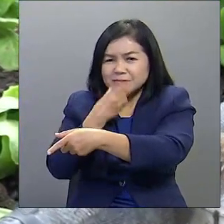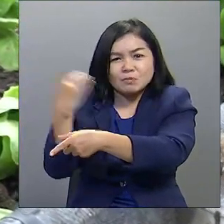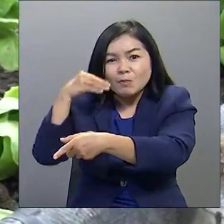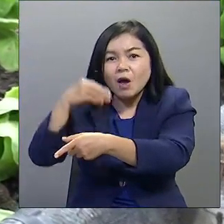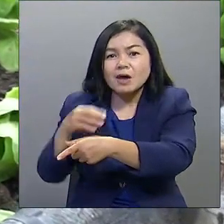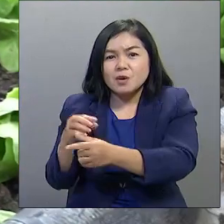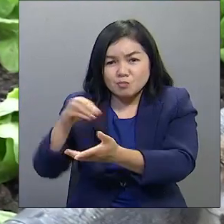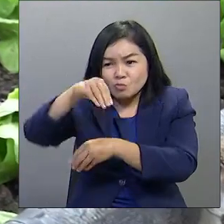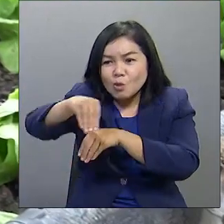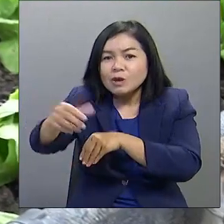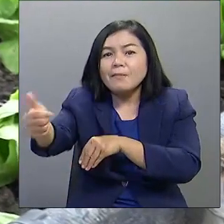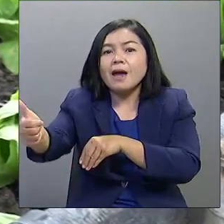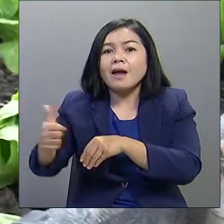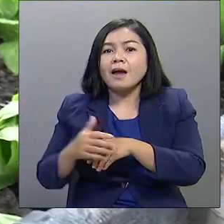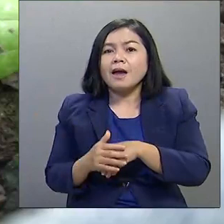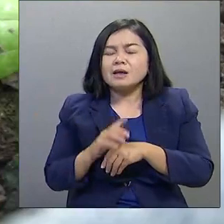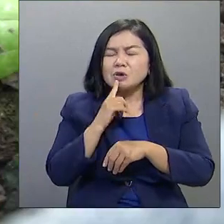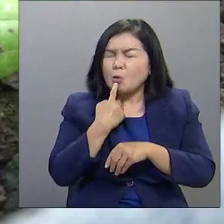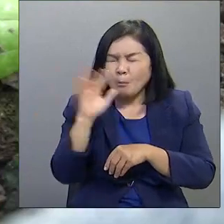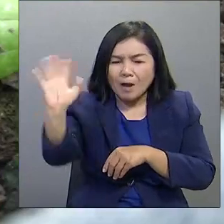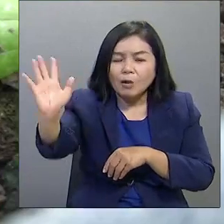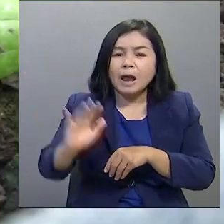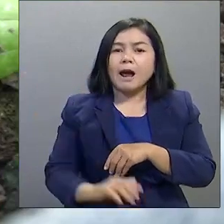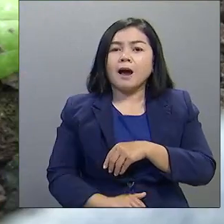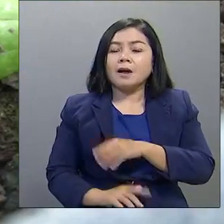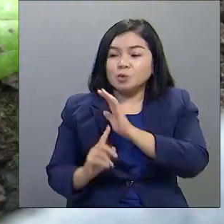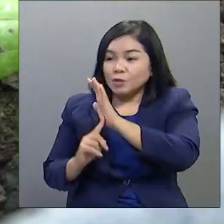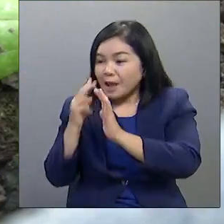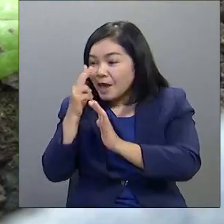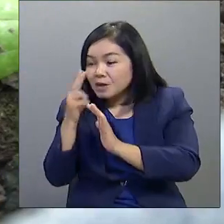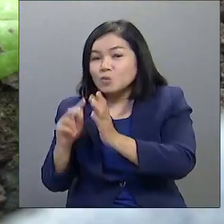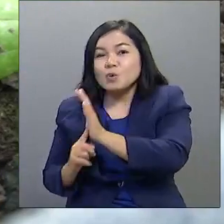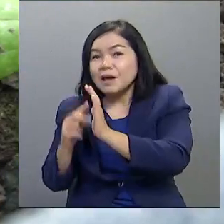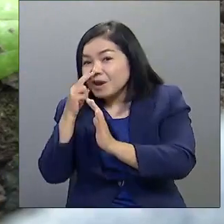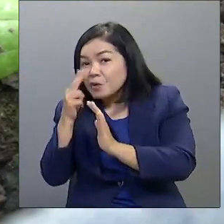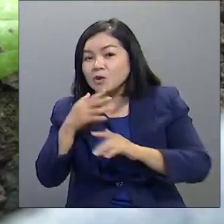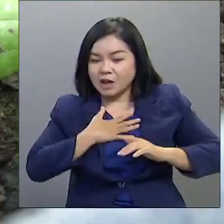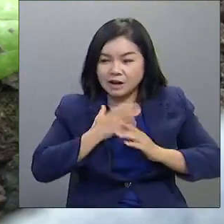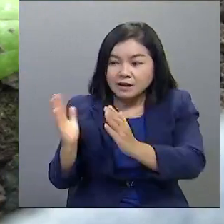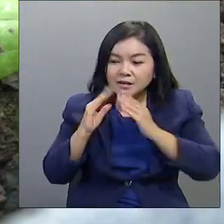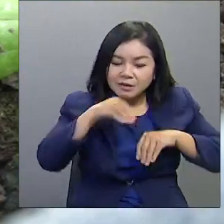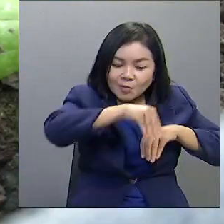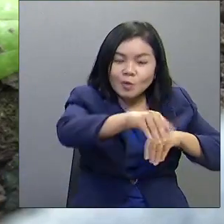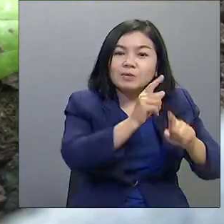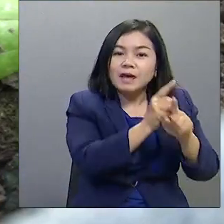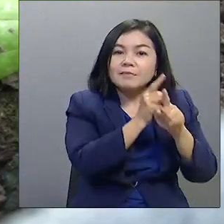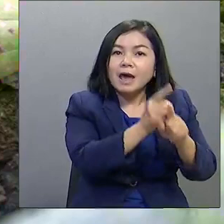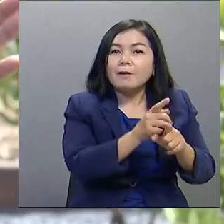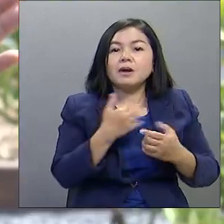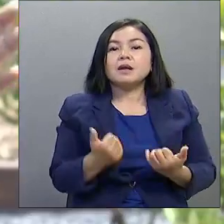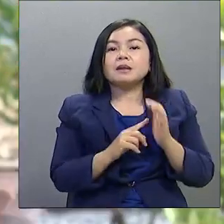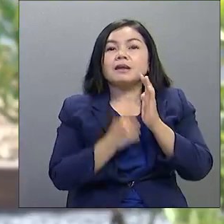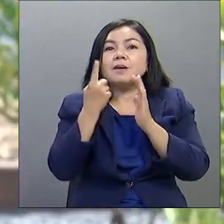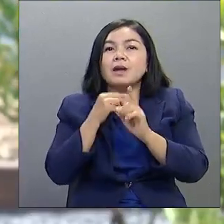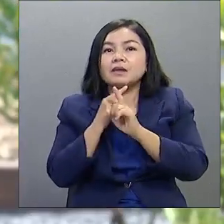องปลูกหน่อยสิปลูกแบบไม่ขมได้ไหมเขาก็จะเอาตัวอย่างมาให้เราดูเรื่อยๆค่ะเลยเป็นที่มาว่างั้นเราก็เลยมาเ